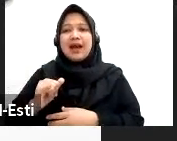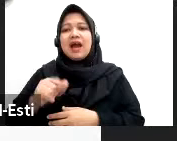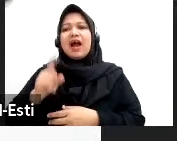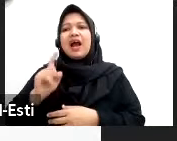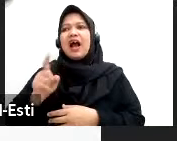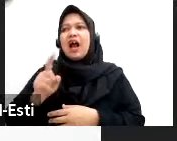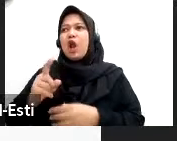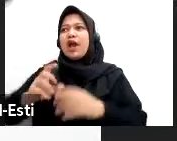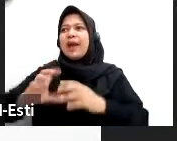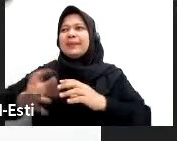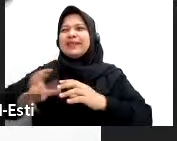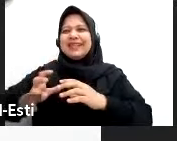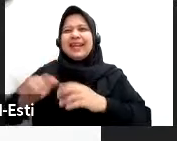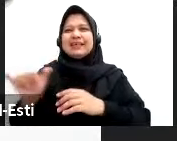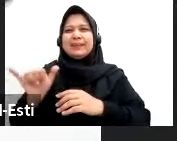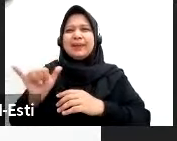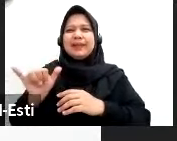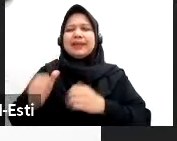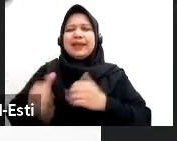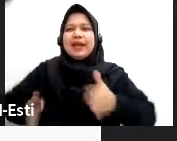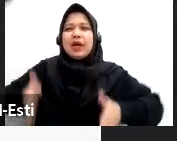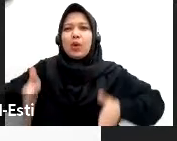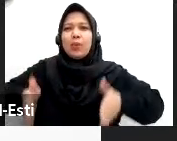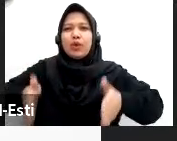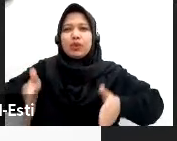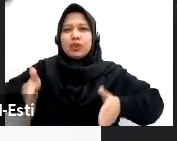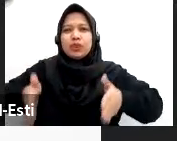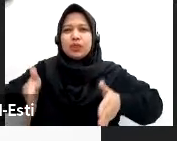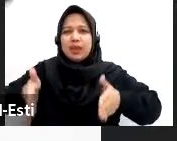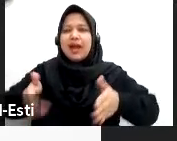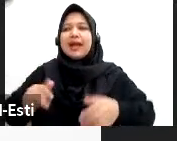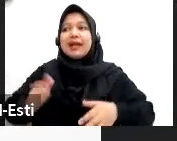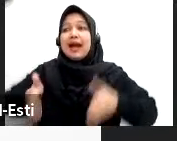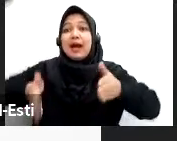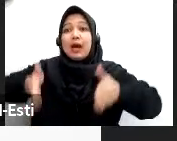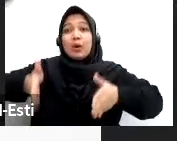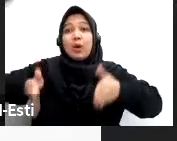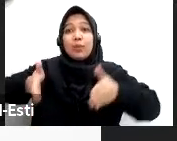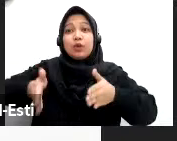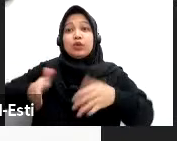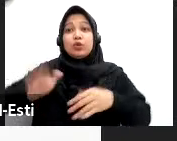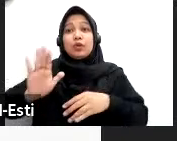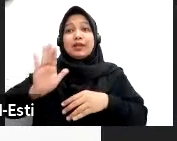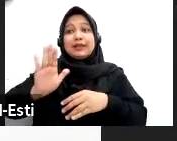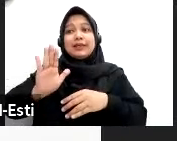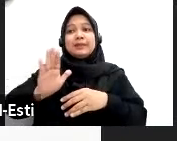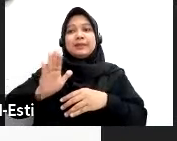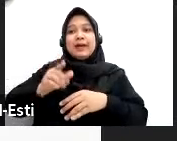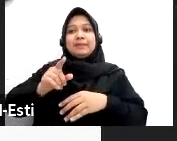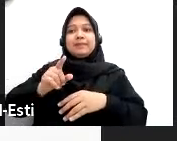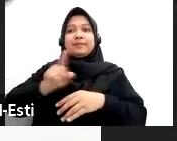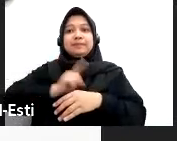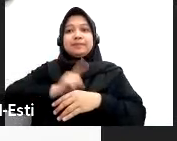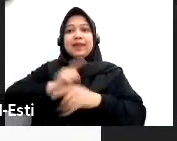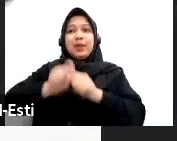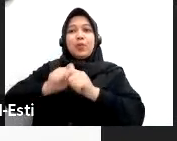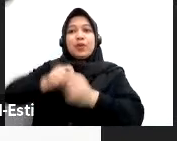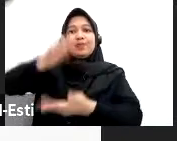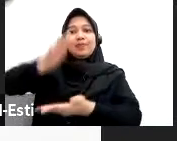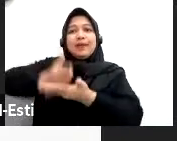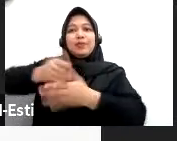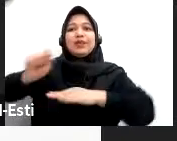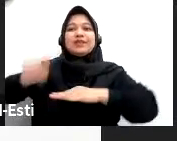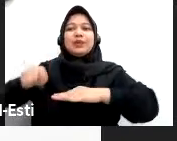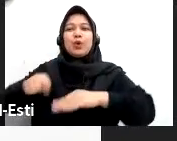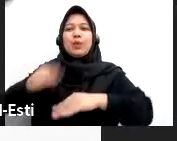robot itu Hai nah robot ini akan dapat membuat keputusan hukum layaknya seorang